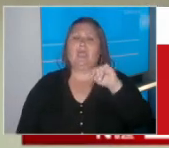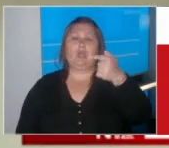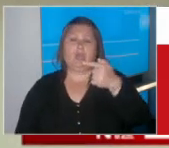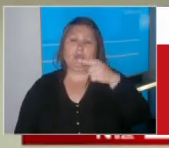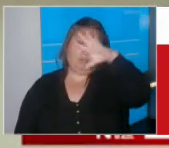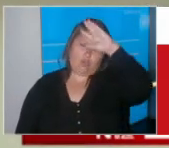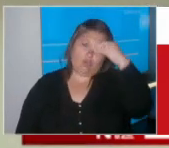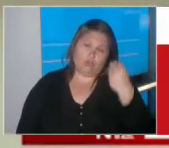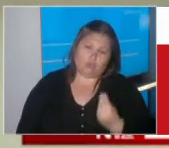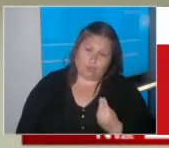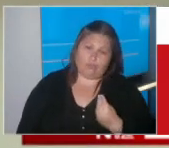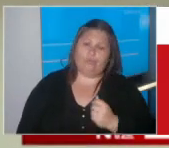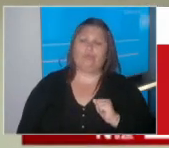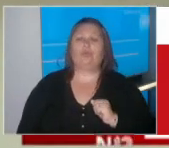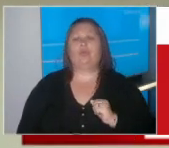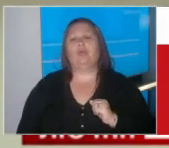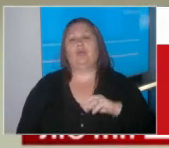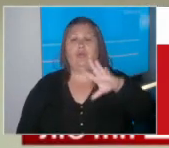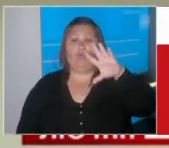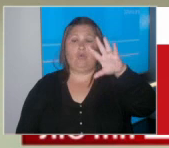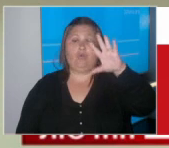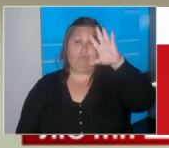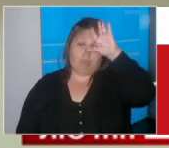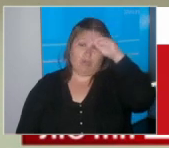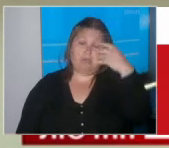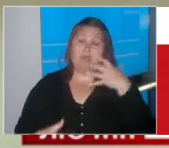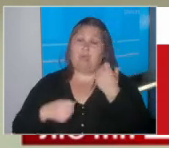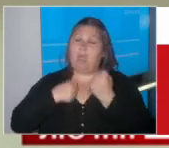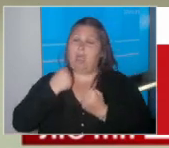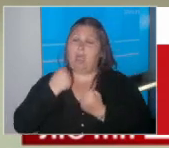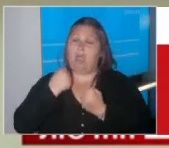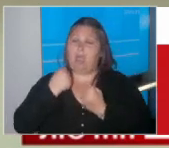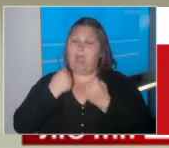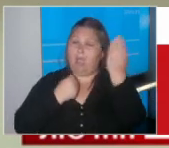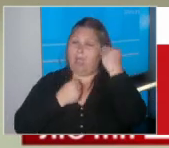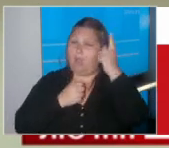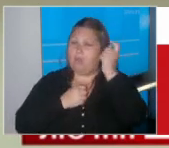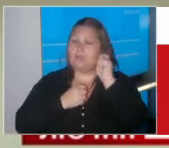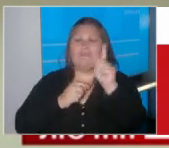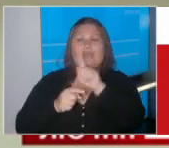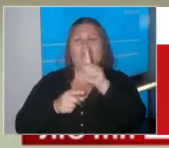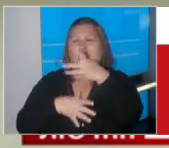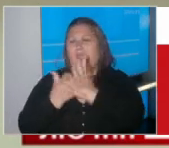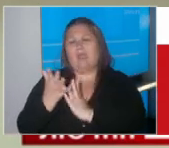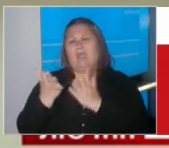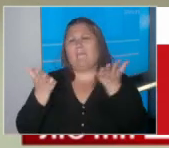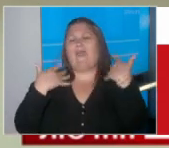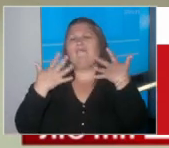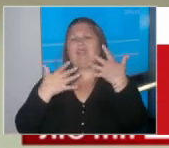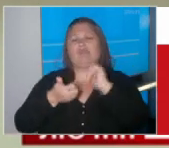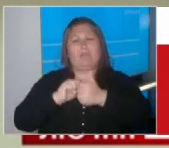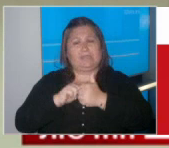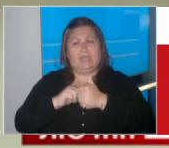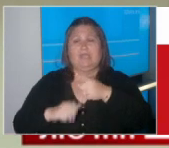טוב, בחור חרוץ, אבל הוא לא חלק מההוויה של מרץ. תבין,